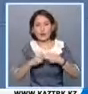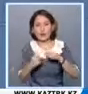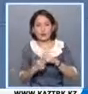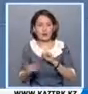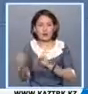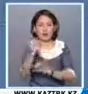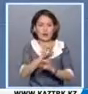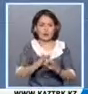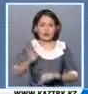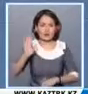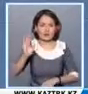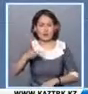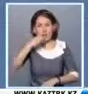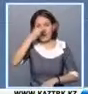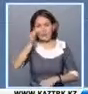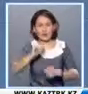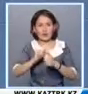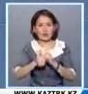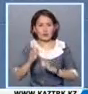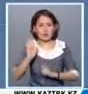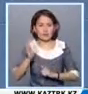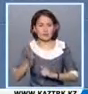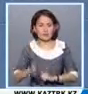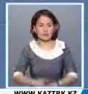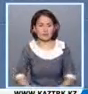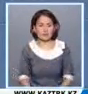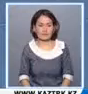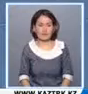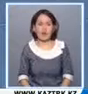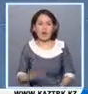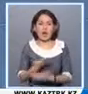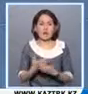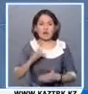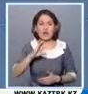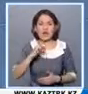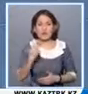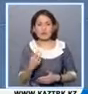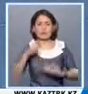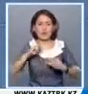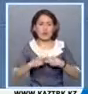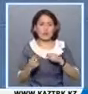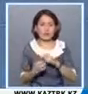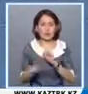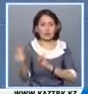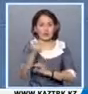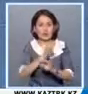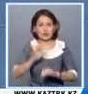негізгі өзекті мәселелер туралы ойларын талқылайды. Көптеген жалпы көпшілікке белгісіз әлеуметтік мәселелердің әлеуметтік қырлары ашылады.